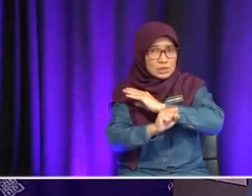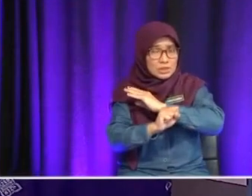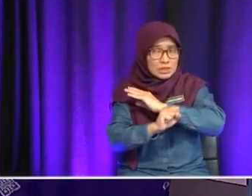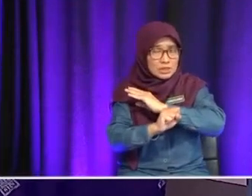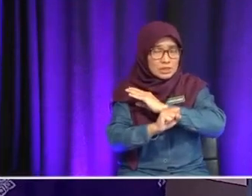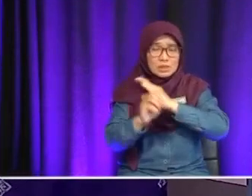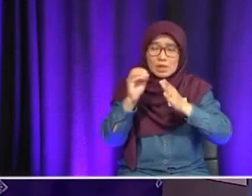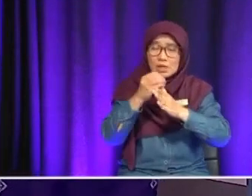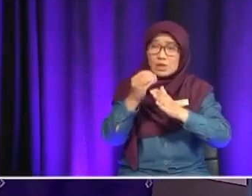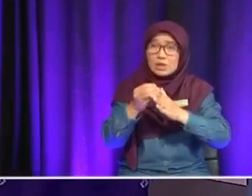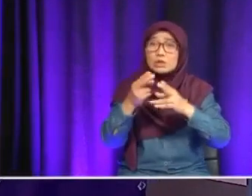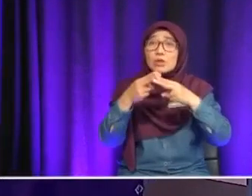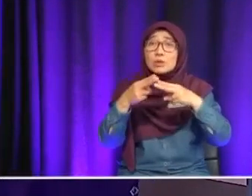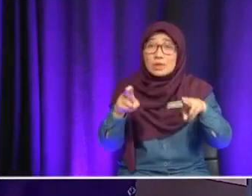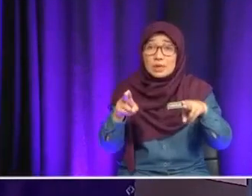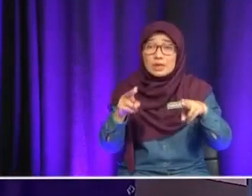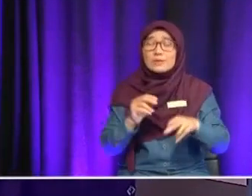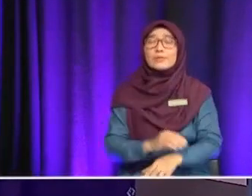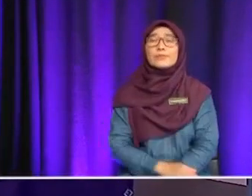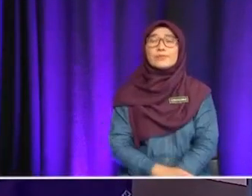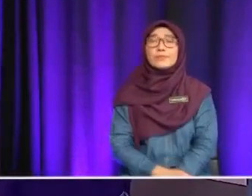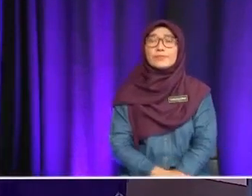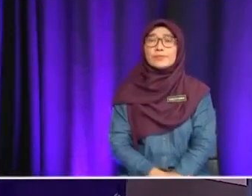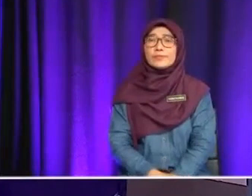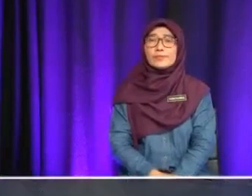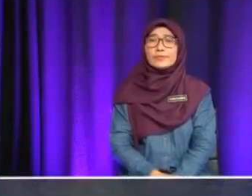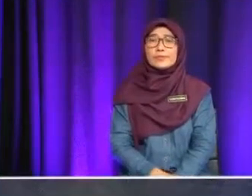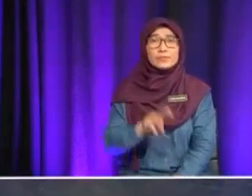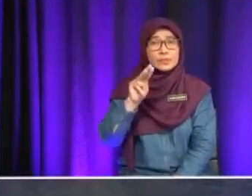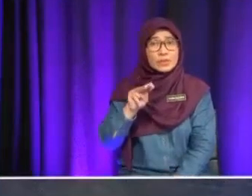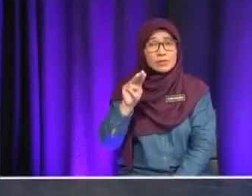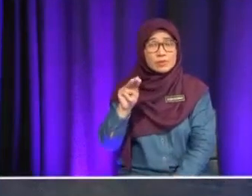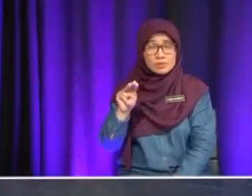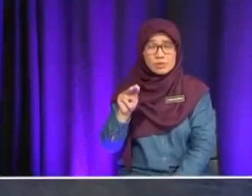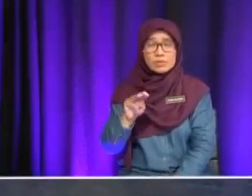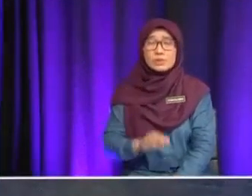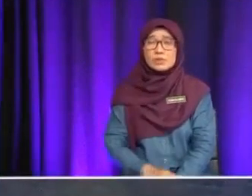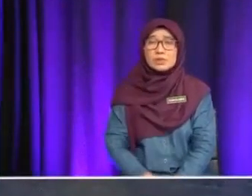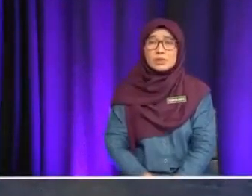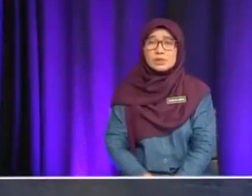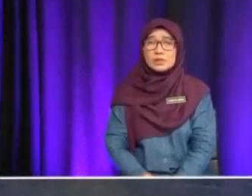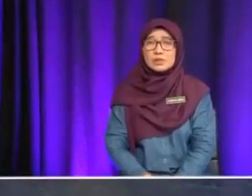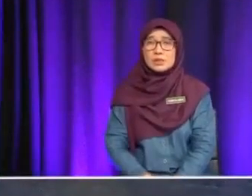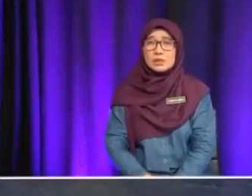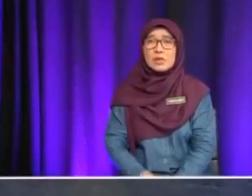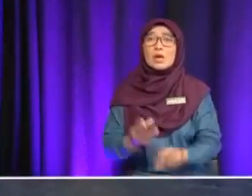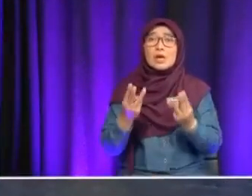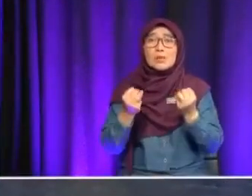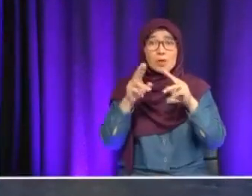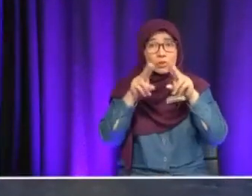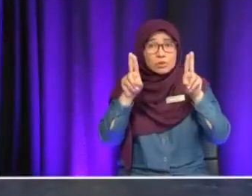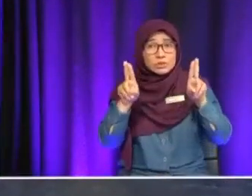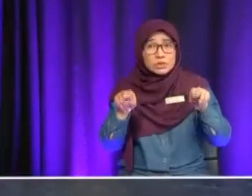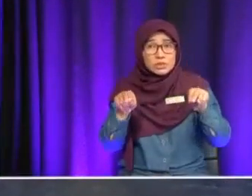itu adalah wadi'ah. Okey, jadi murid-murid di talian, Syafiqah, kita nak uji murid-murid ni tadi.